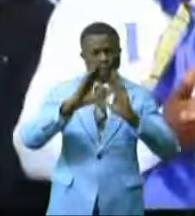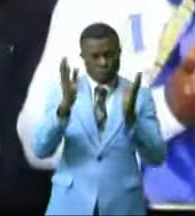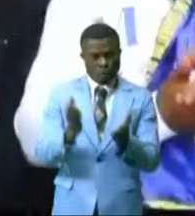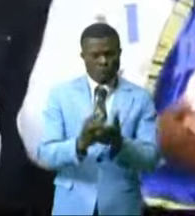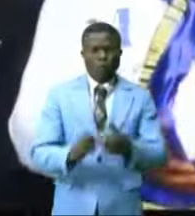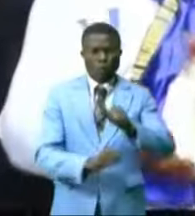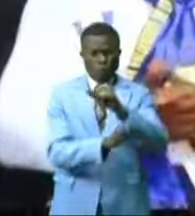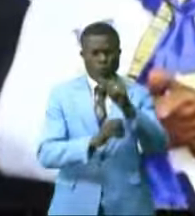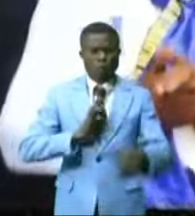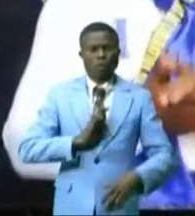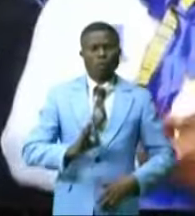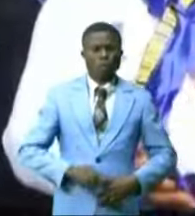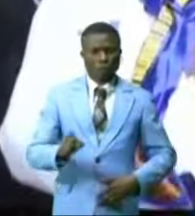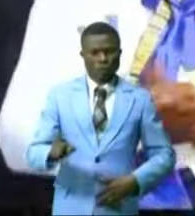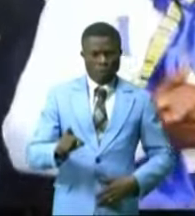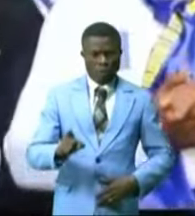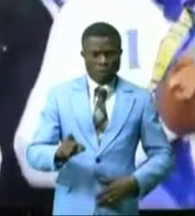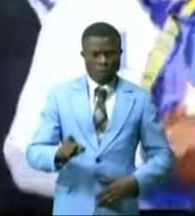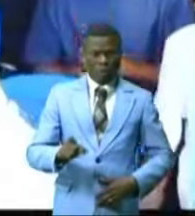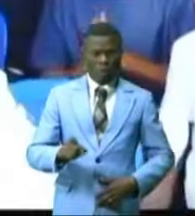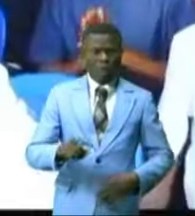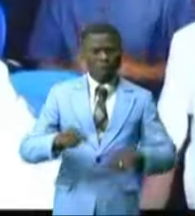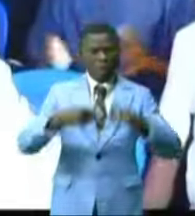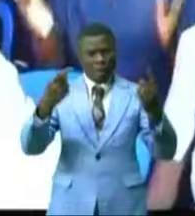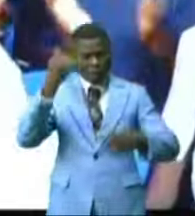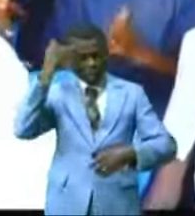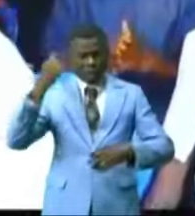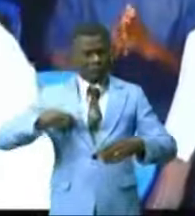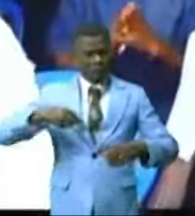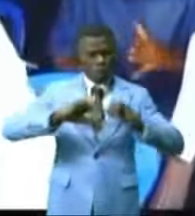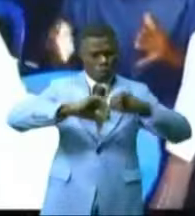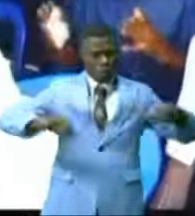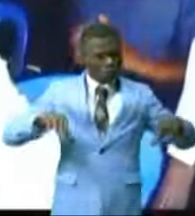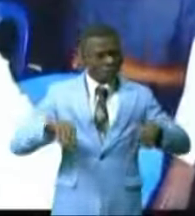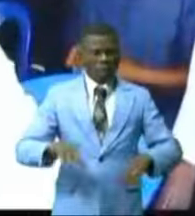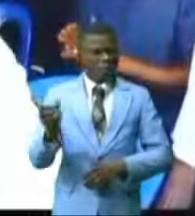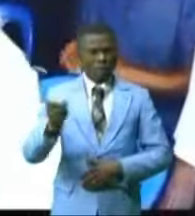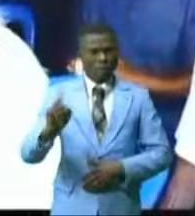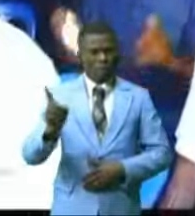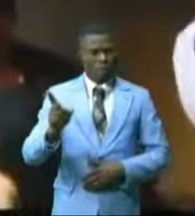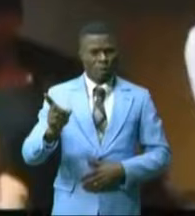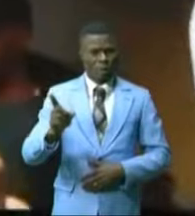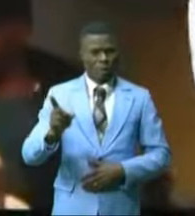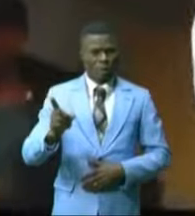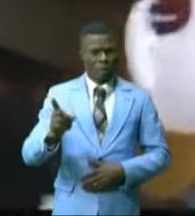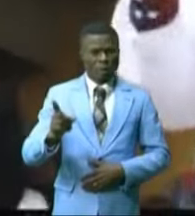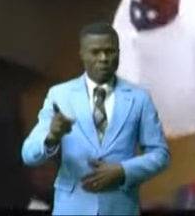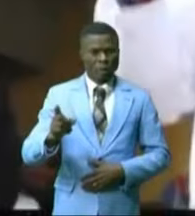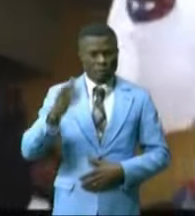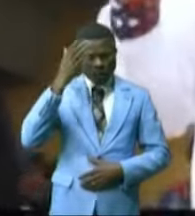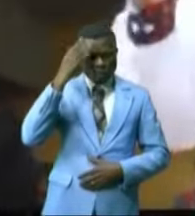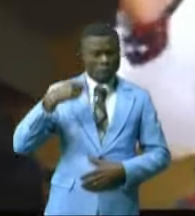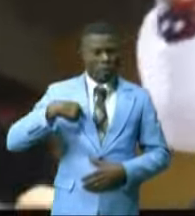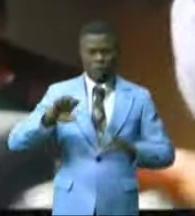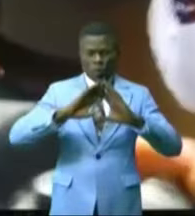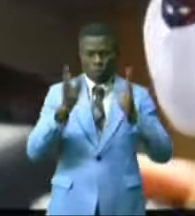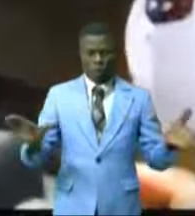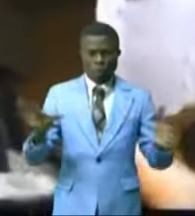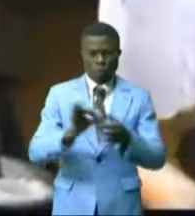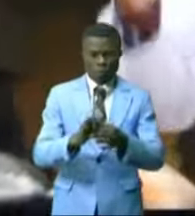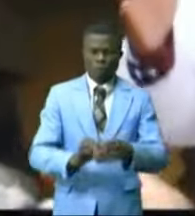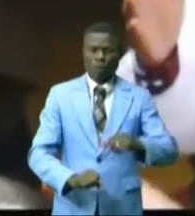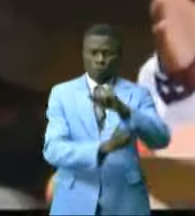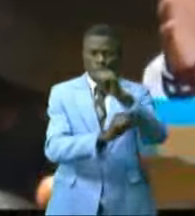sur Timanaye. Et les miens qui sentaient que tous allaient diviser à Wana Congo. Aïe, parce que tous allaient tous unis